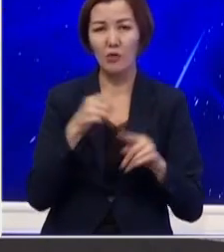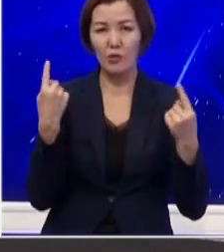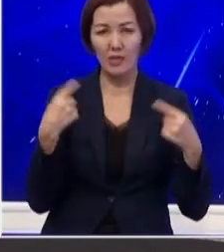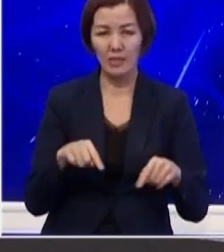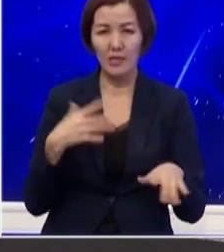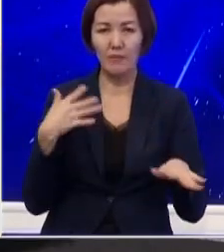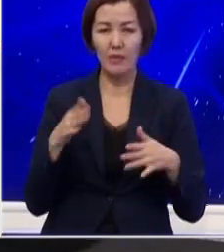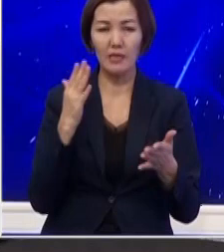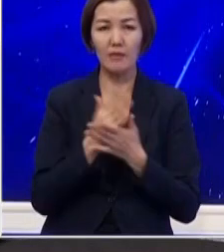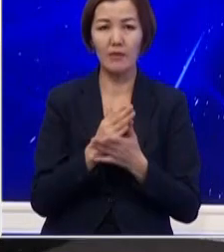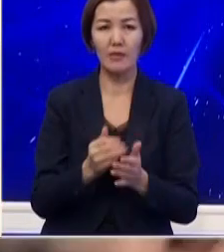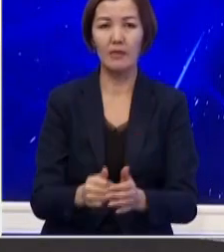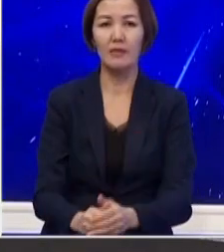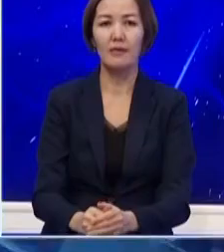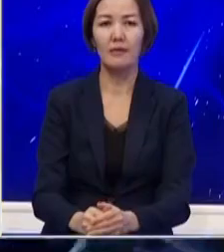болады. Бәрі емес әрине.